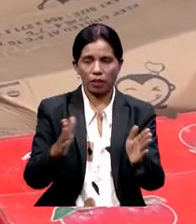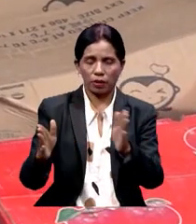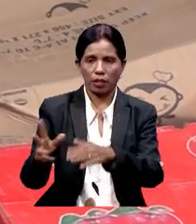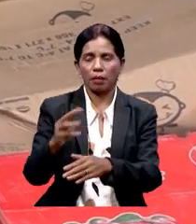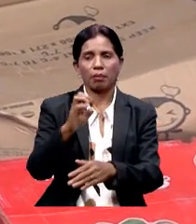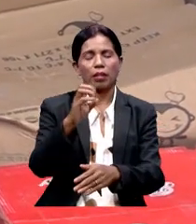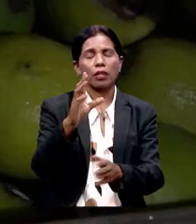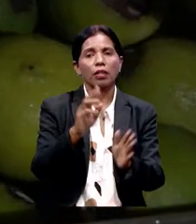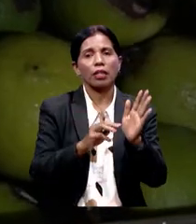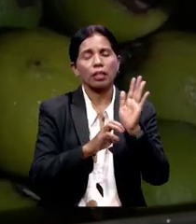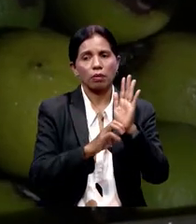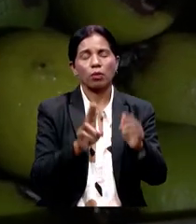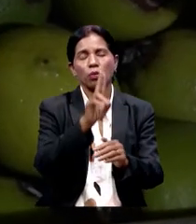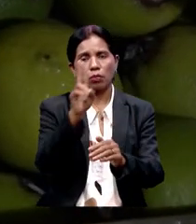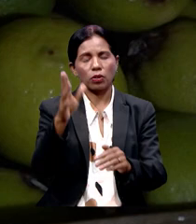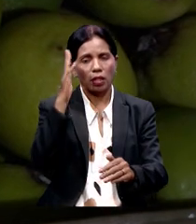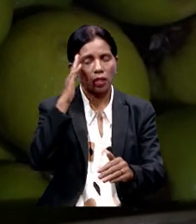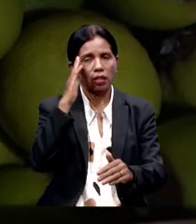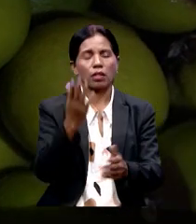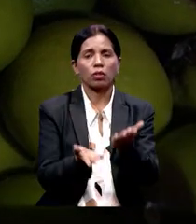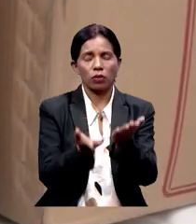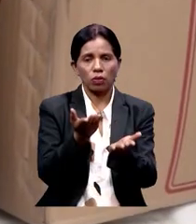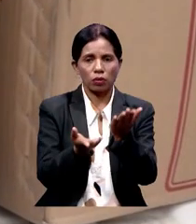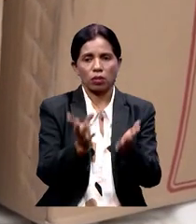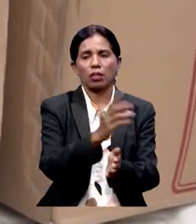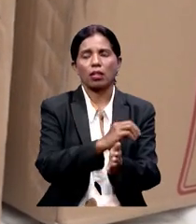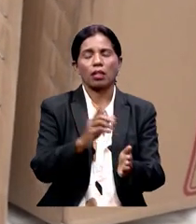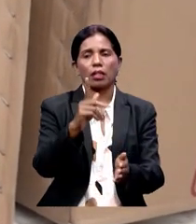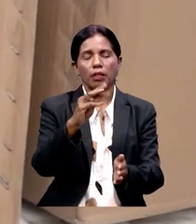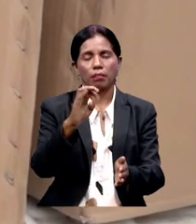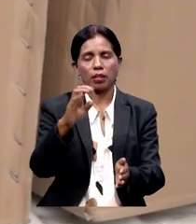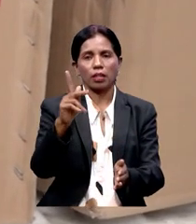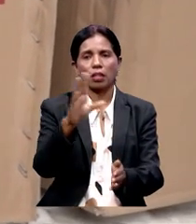metodu nebe usa atu descobre no sukat composisaun química